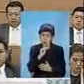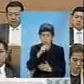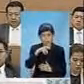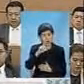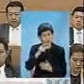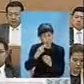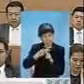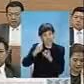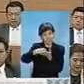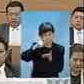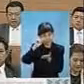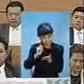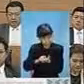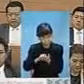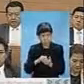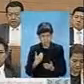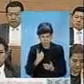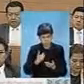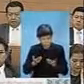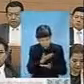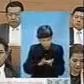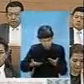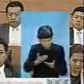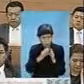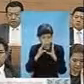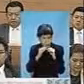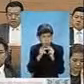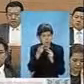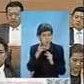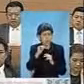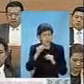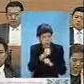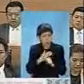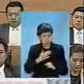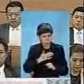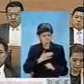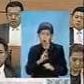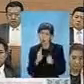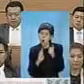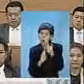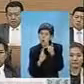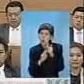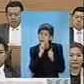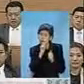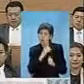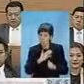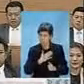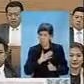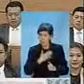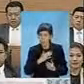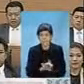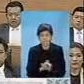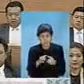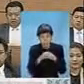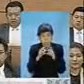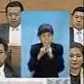จะไปลงนามมีการหารือกันในที่ประชุมคณะรัฐมนตรีผมเป็นรองโฆษกรัฐบาลนั่งอยู่ในนั้นค